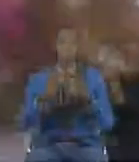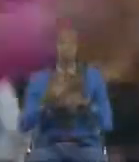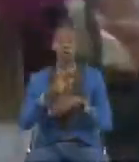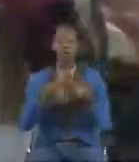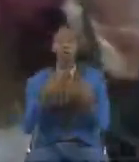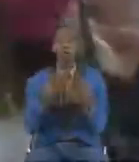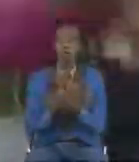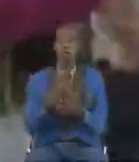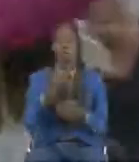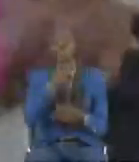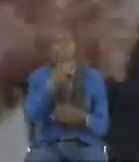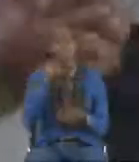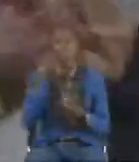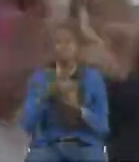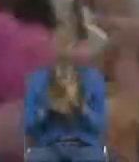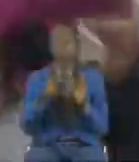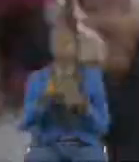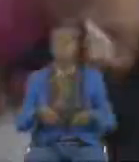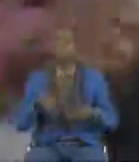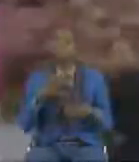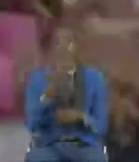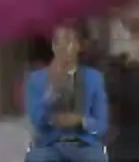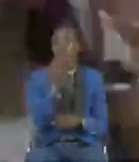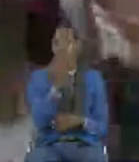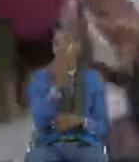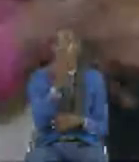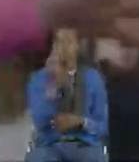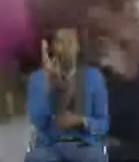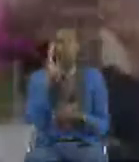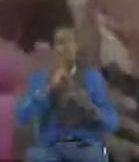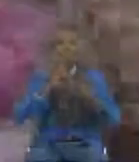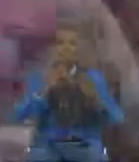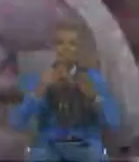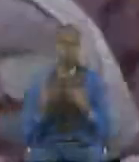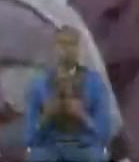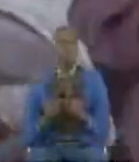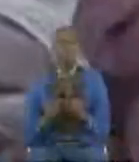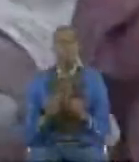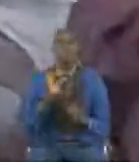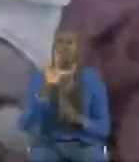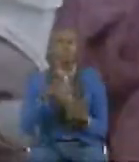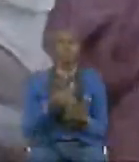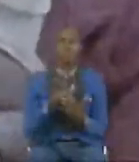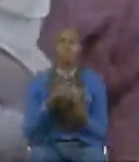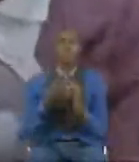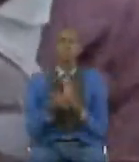la sécheresse de ta vie. La nourriture va fortifier ta